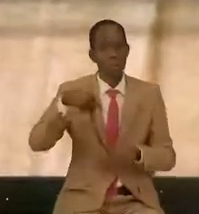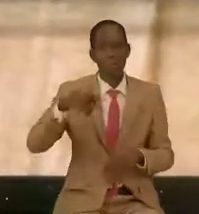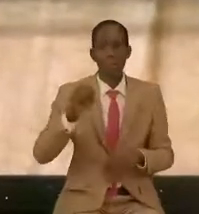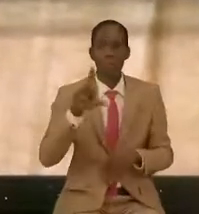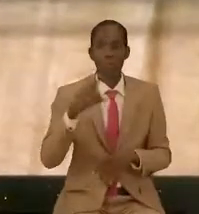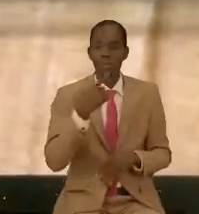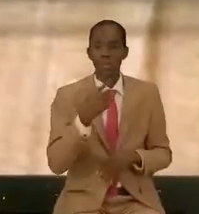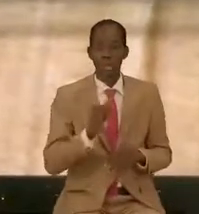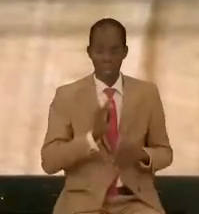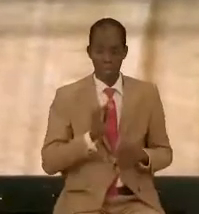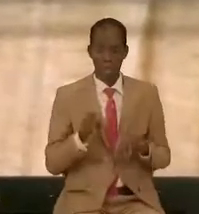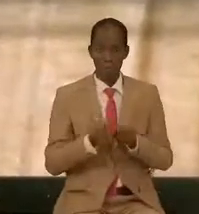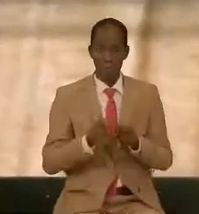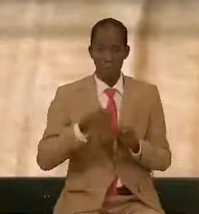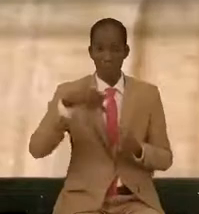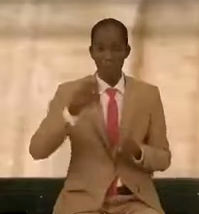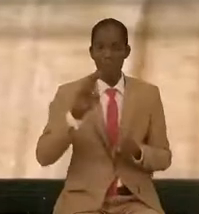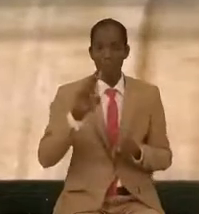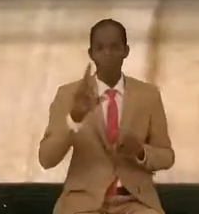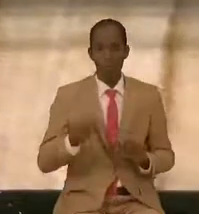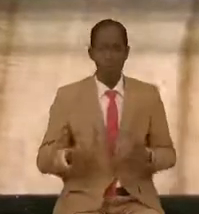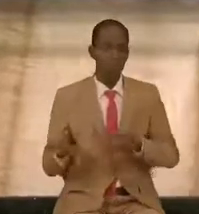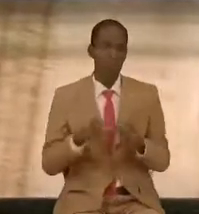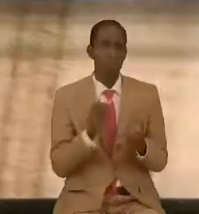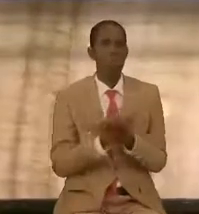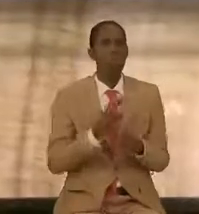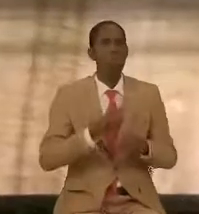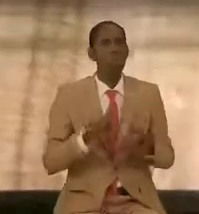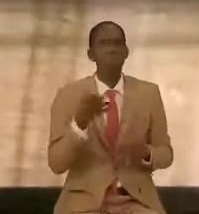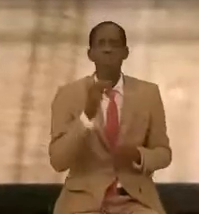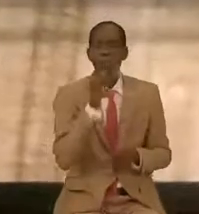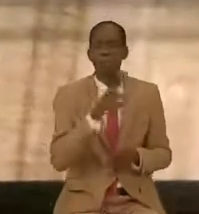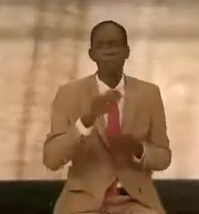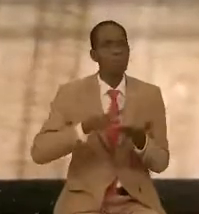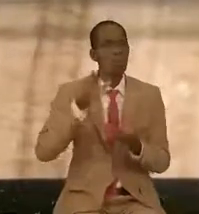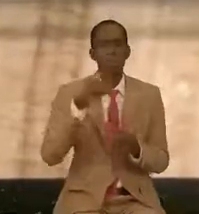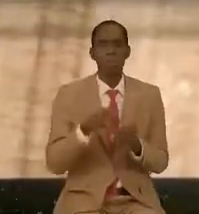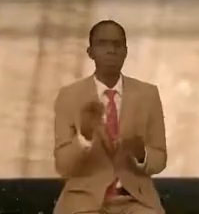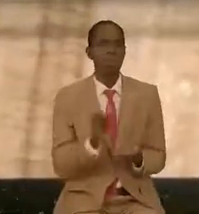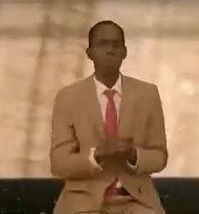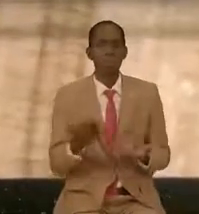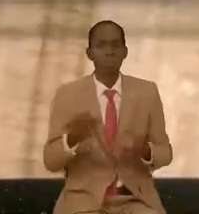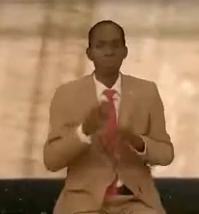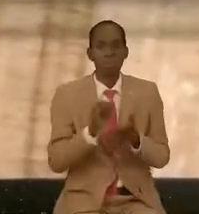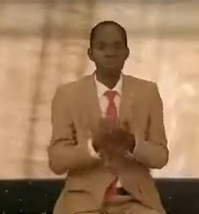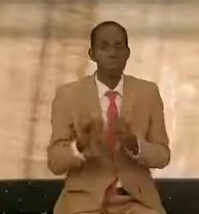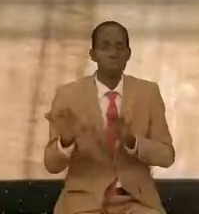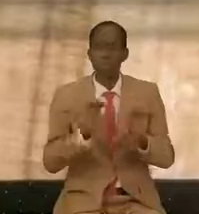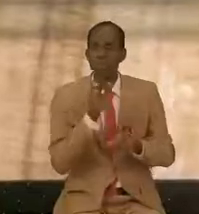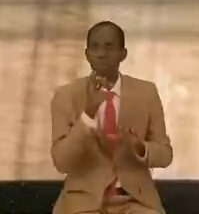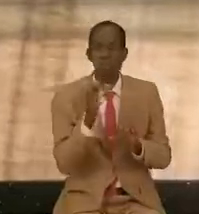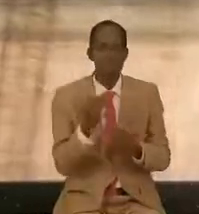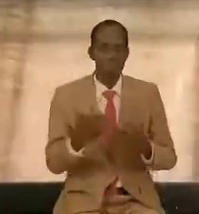pouvais faire cela si je le veux. Mais il n'y a pas de valeur en cela. Je peux le faire, mais cela ne porte pas